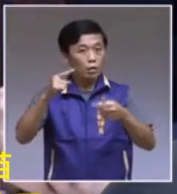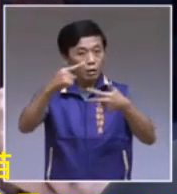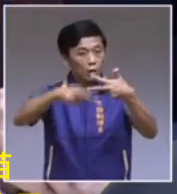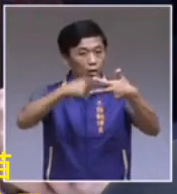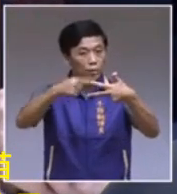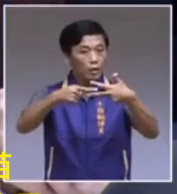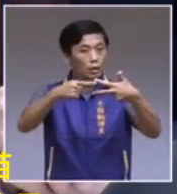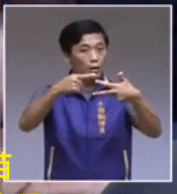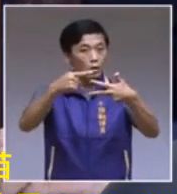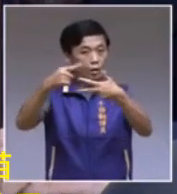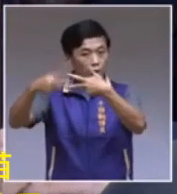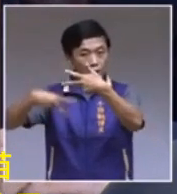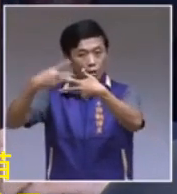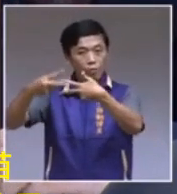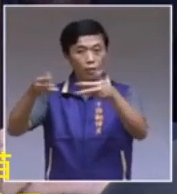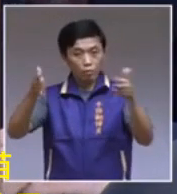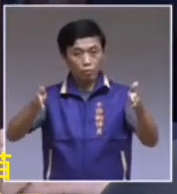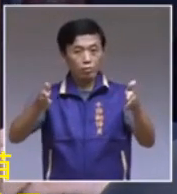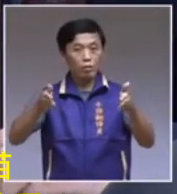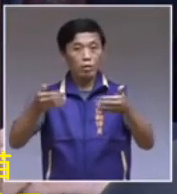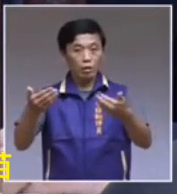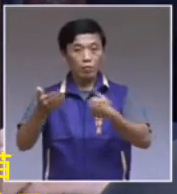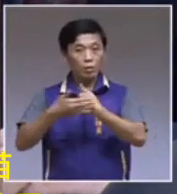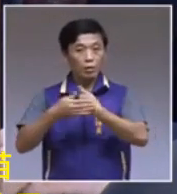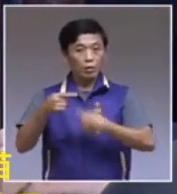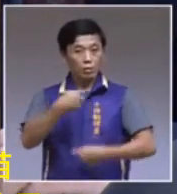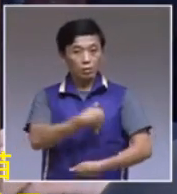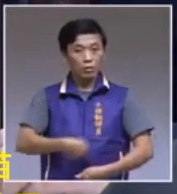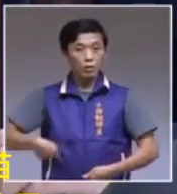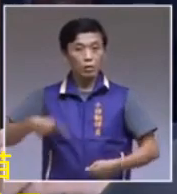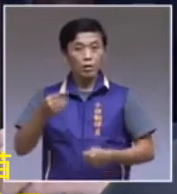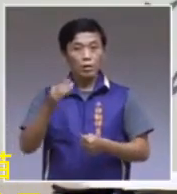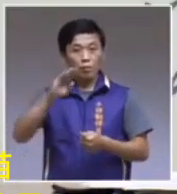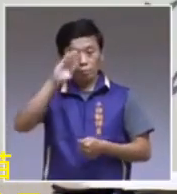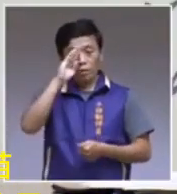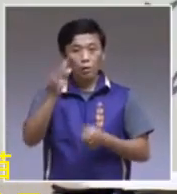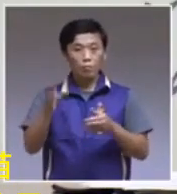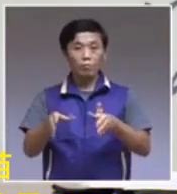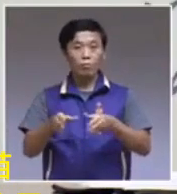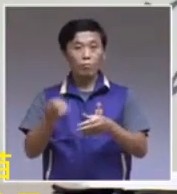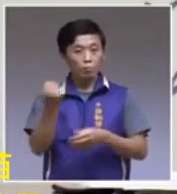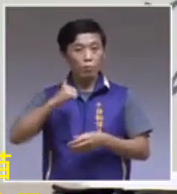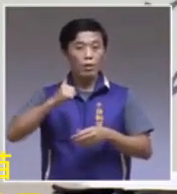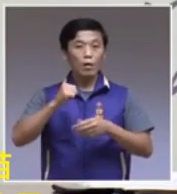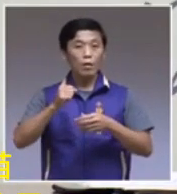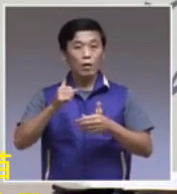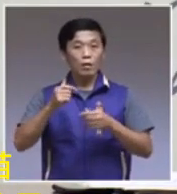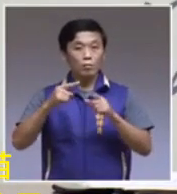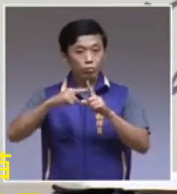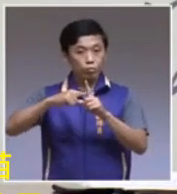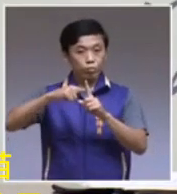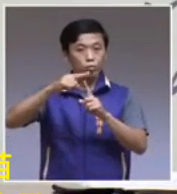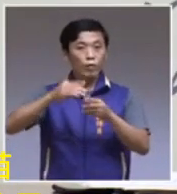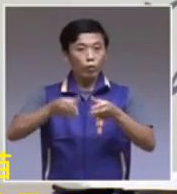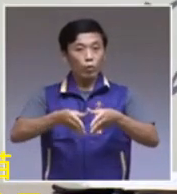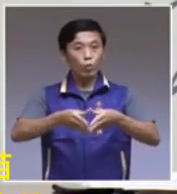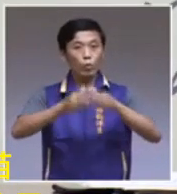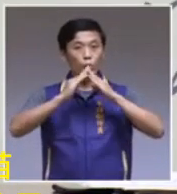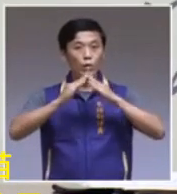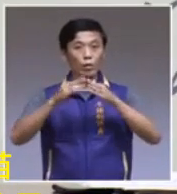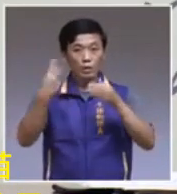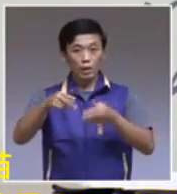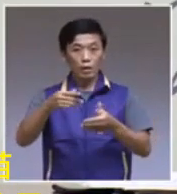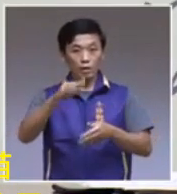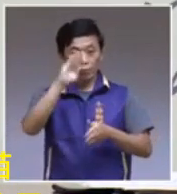1-2个礼拜，那这样子让免疫功能恢复，那我们在接种新冠肺炎的疫苗，那就可以产